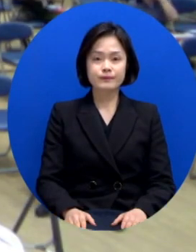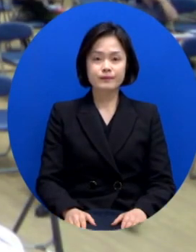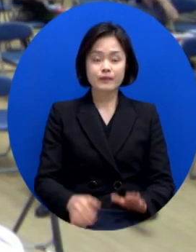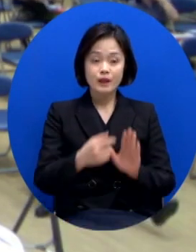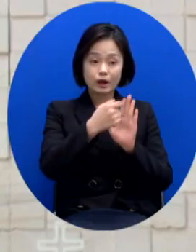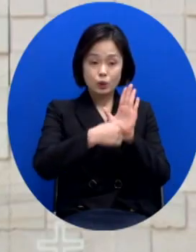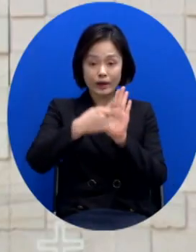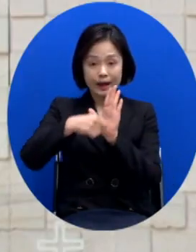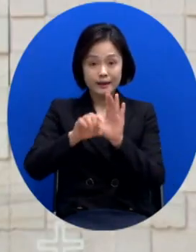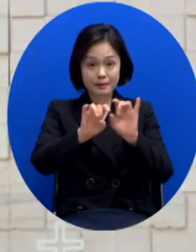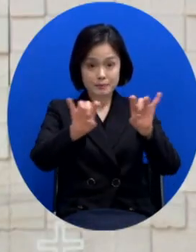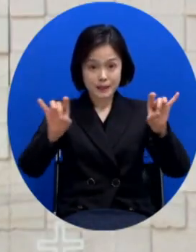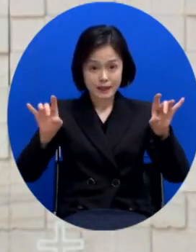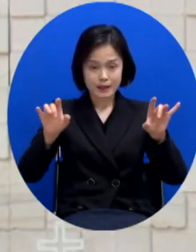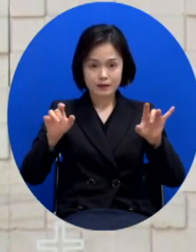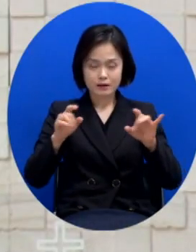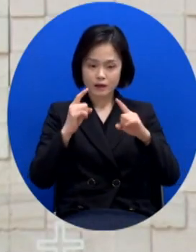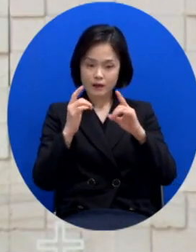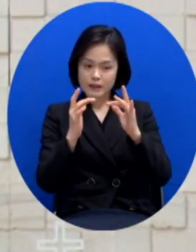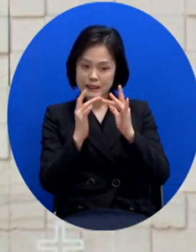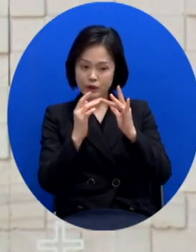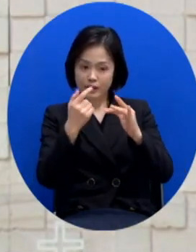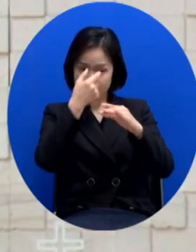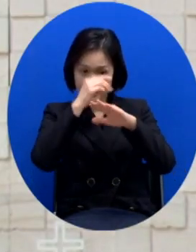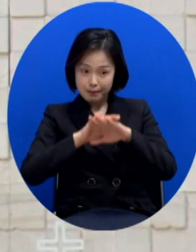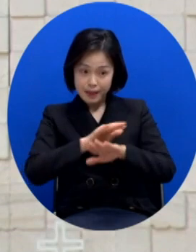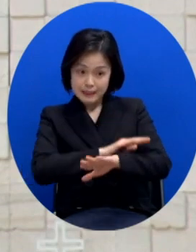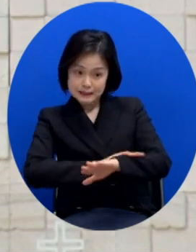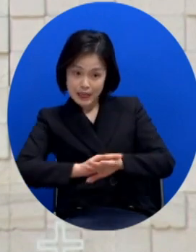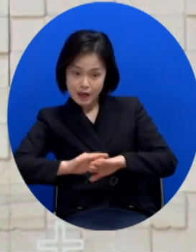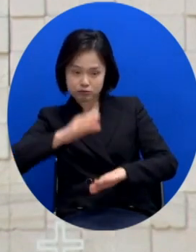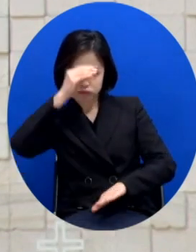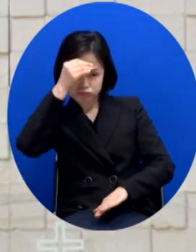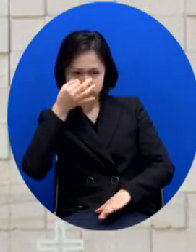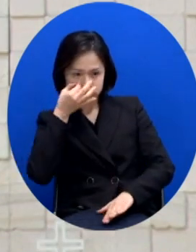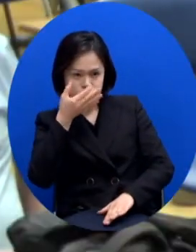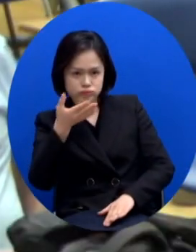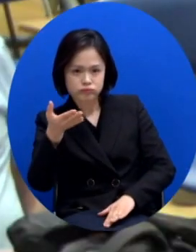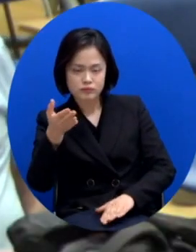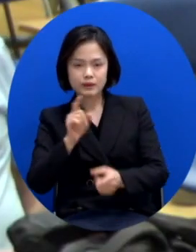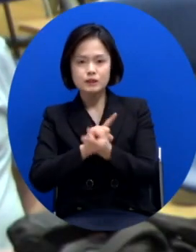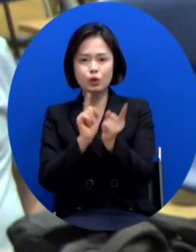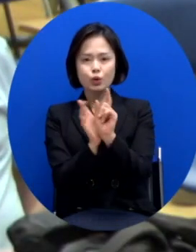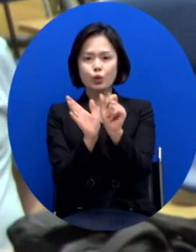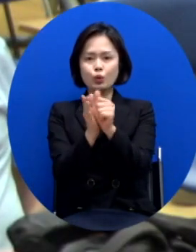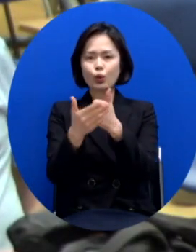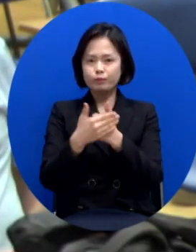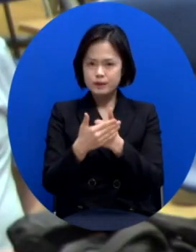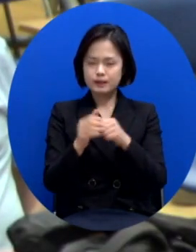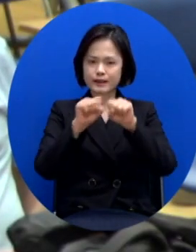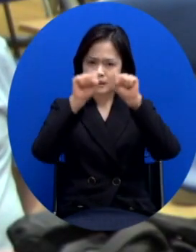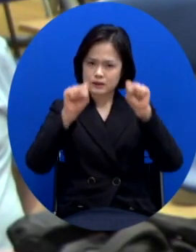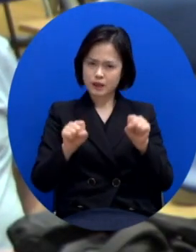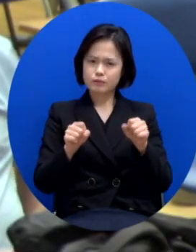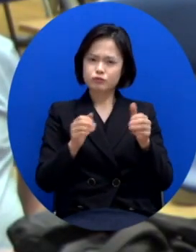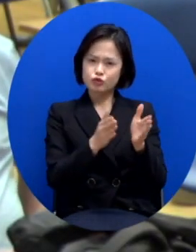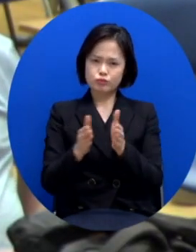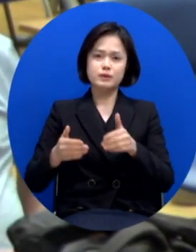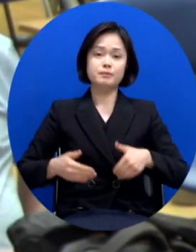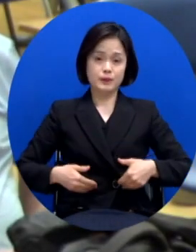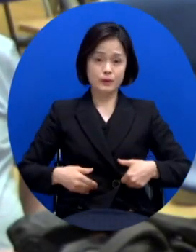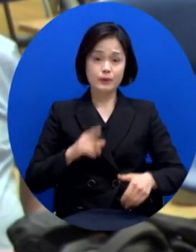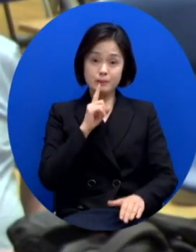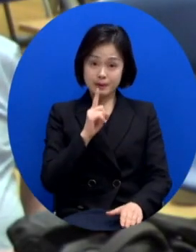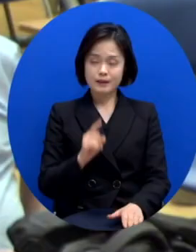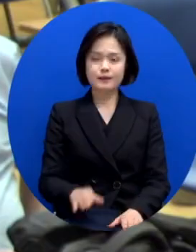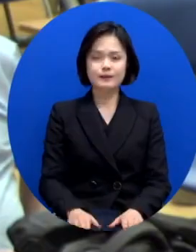온라인 사역 모델 교회를 찾아 제시하고 교회 간 서로 도울 수 있는 장을 마련해야 한다고 말합니다 이미